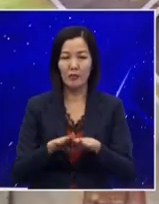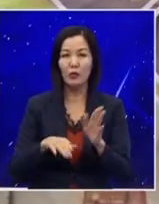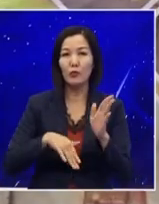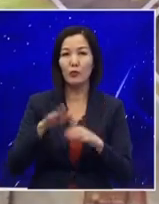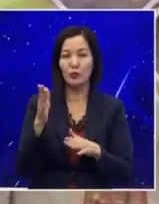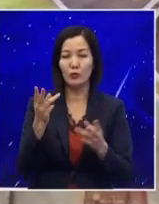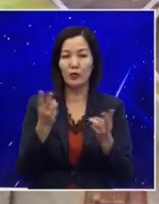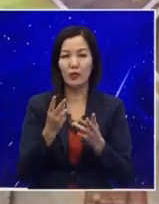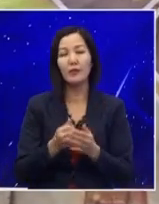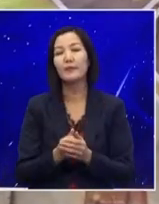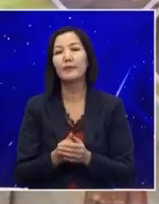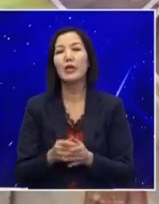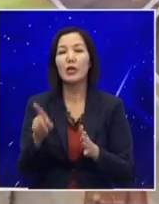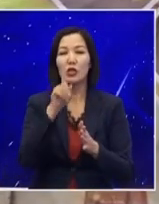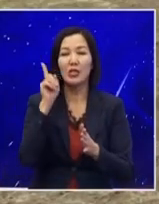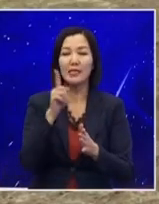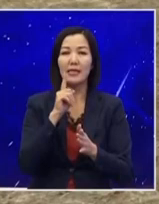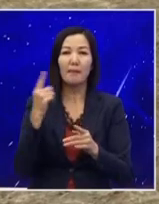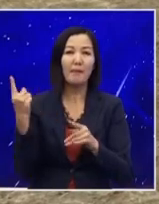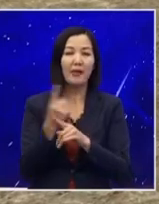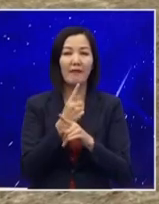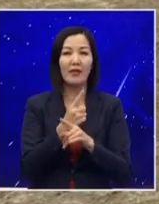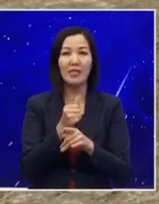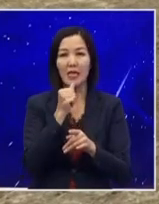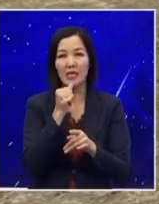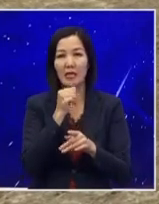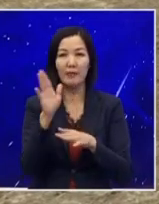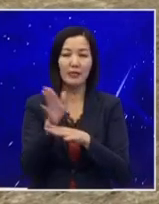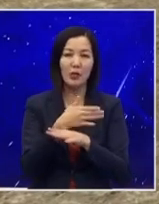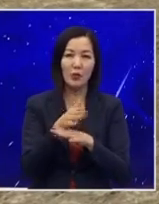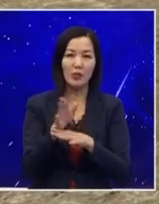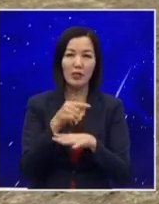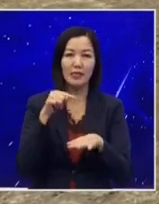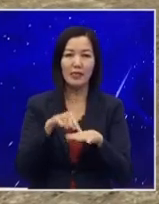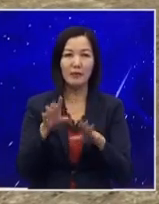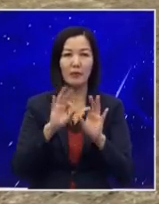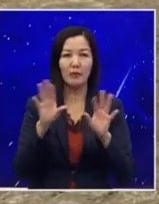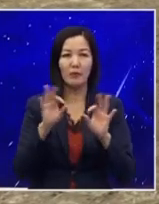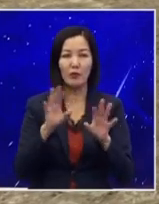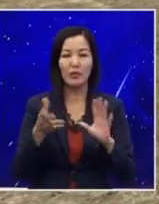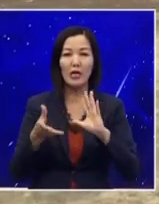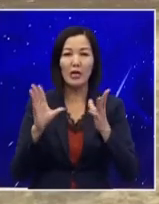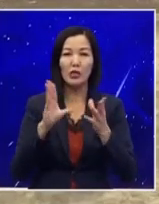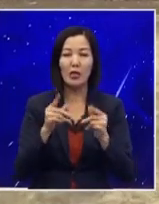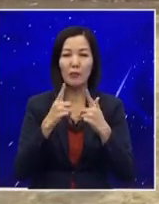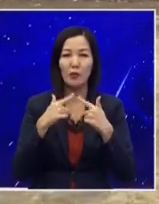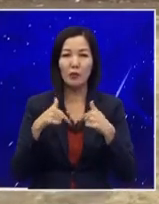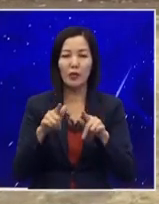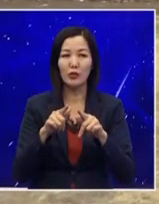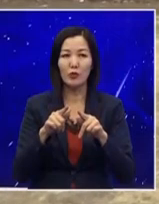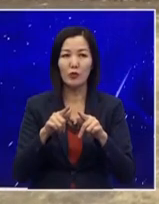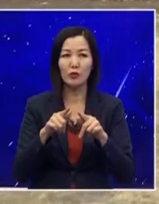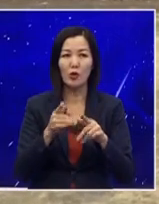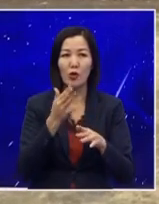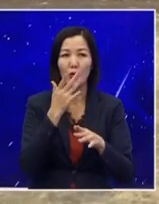Бұдан соң қалалық жастардың бірқатары алғаш рет атқа мініп, серуендеп алған сезімдерімен бөлісті. Жалпы ұйымдастырушылар